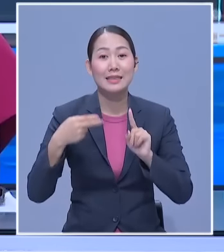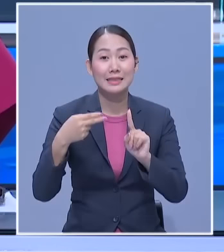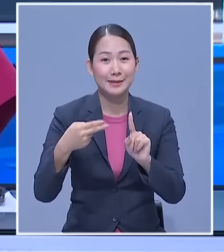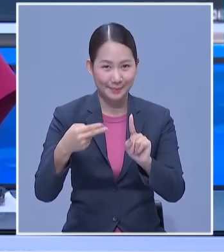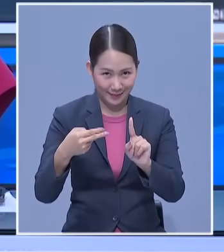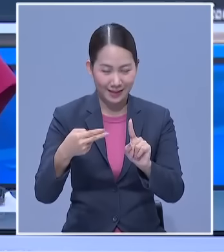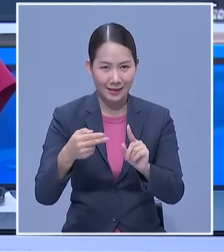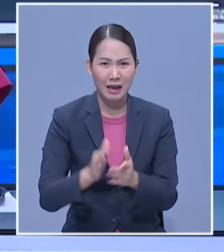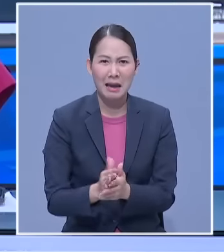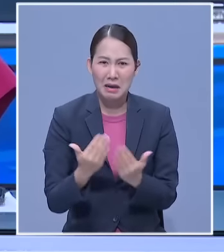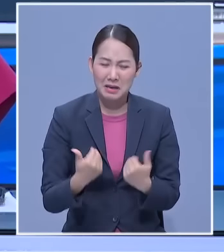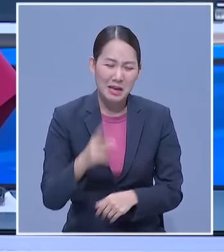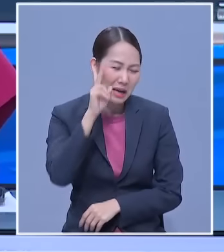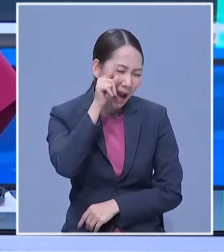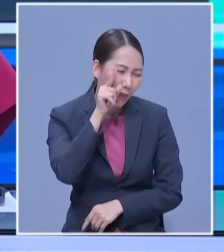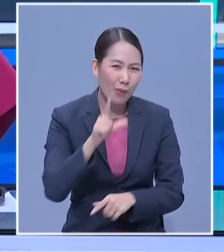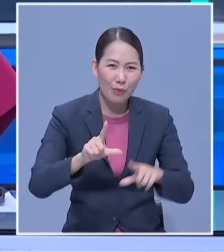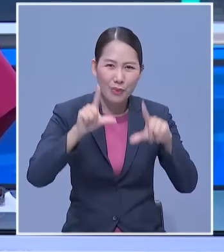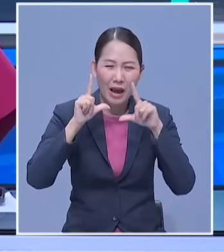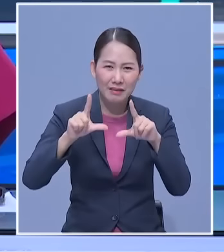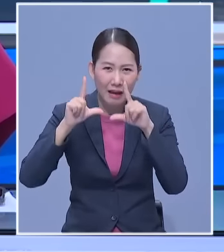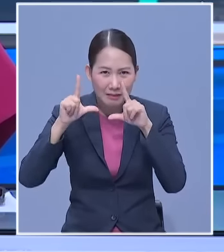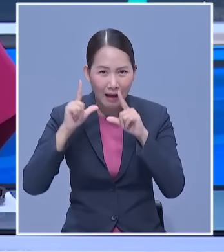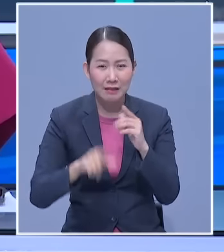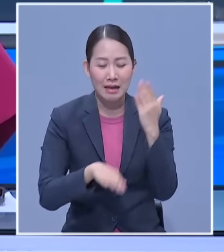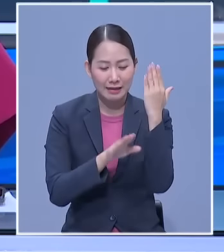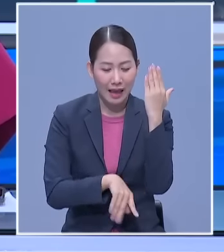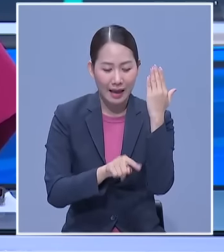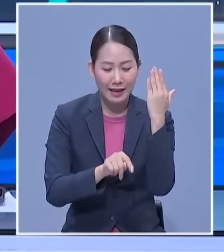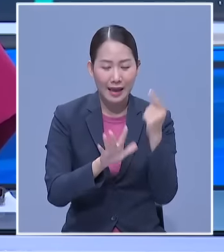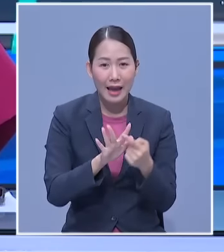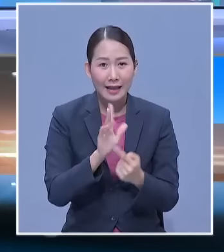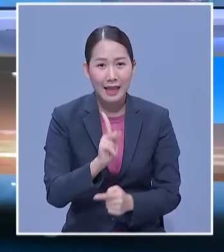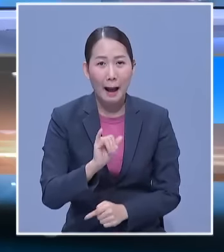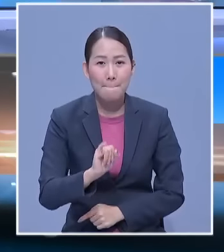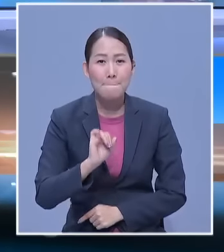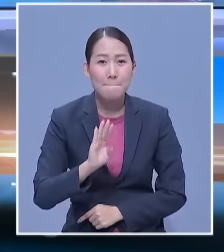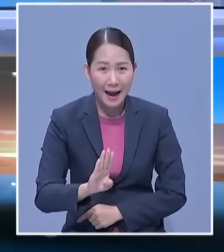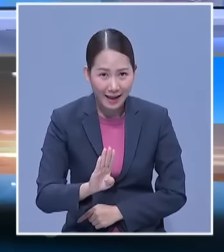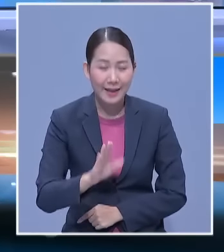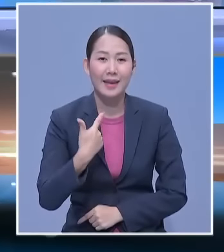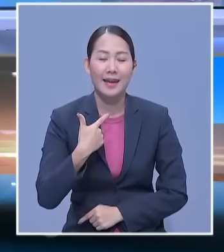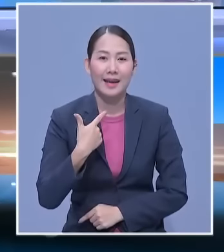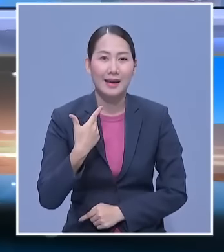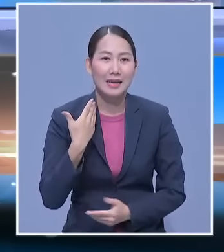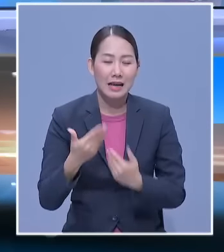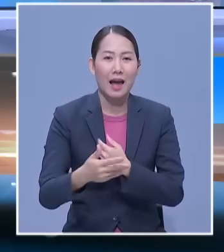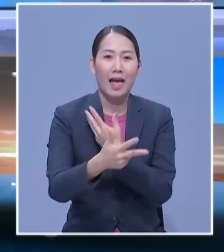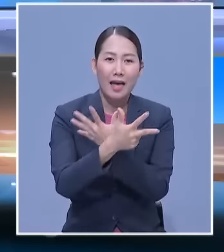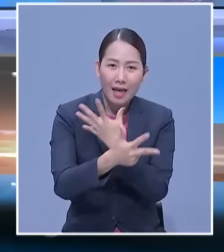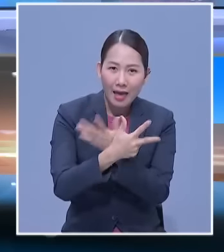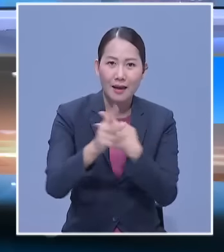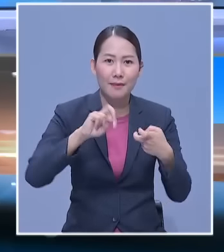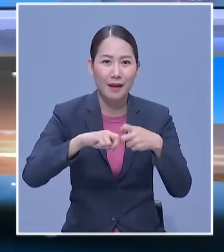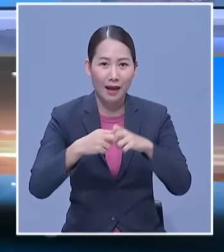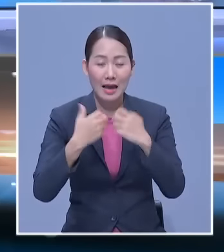ดังข่าวบอสพอไอคอนก็ดังแล้วเฟส 2ที่ลงทะเบียนกันไปจะได้เมื่อไหร่ล่าสุดรัฐบาลออกมาบอกนะคะว่า